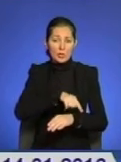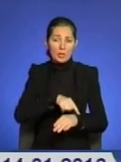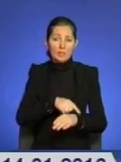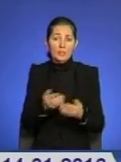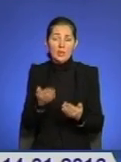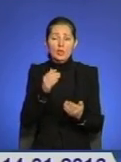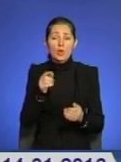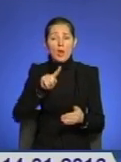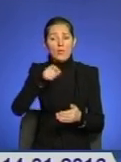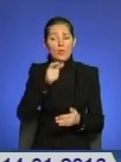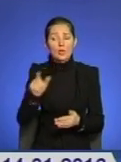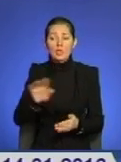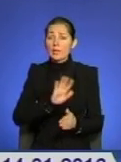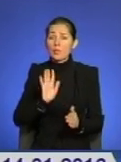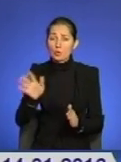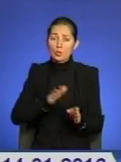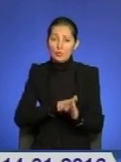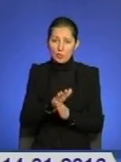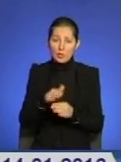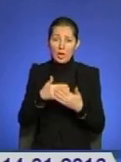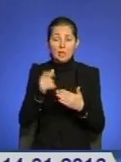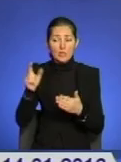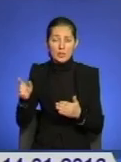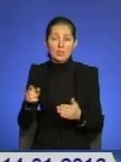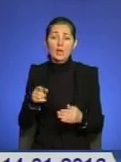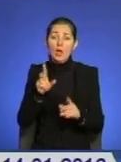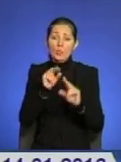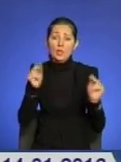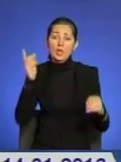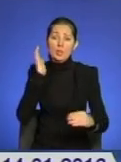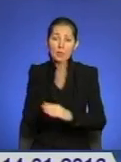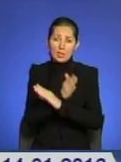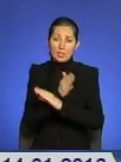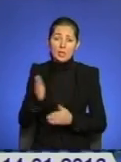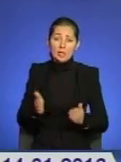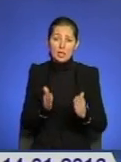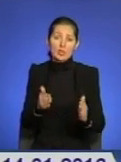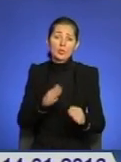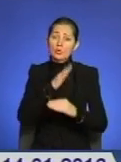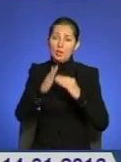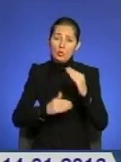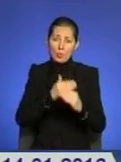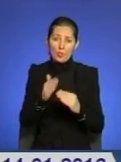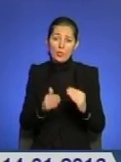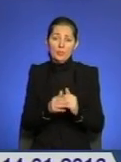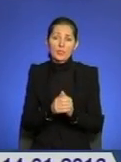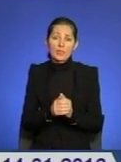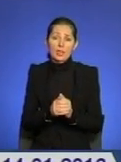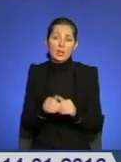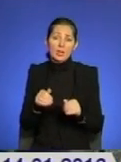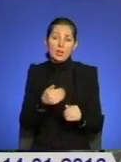не будуть виконані, активісти обіцяють перекрити автотрасу на добу. Конфліктну ситуацію намагалися пояснити представники облдержадміністрації та